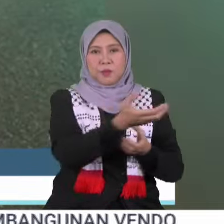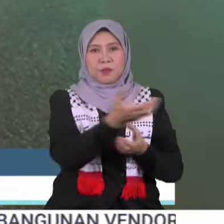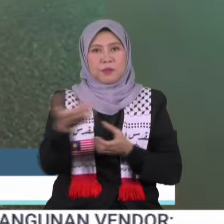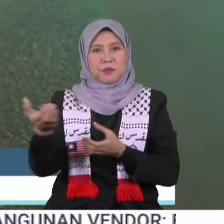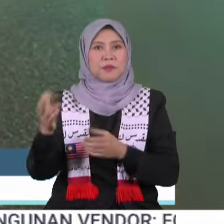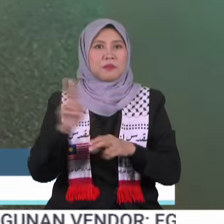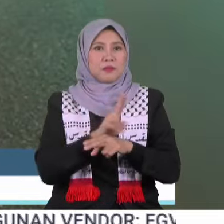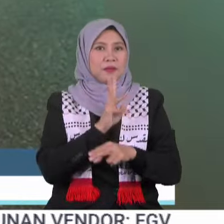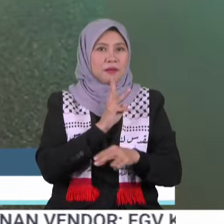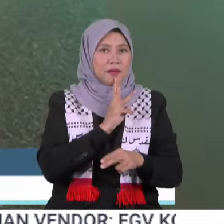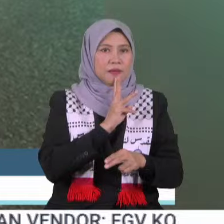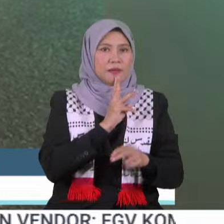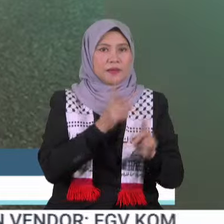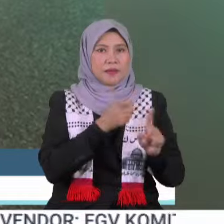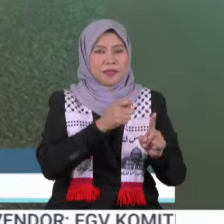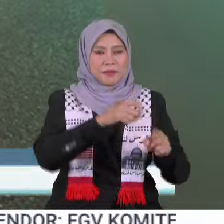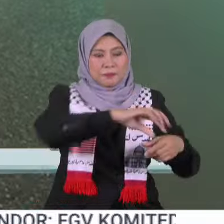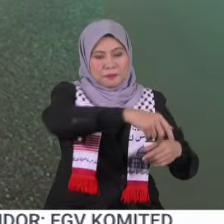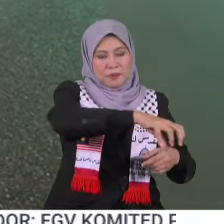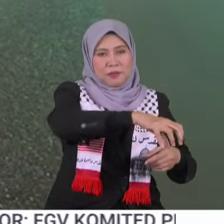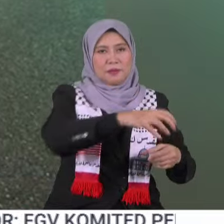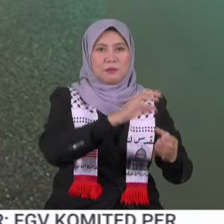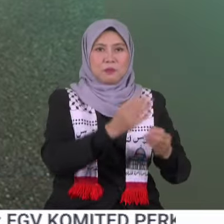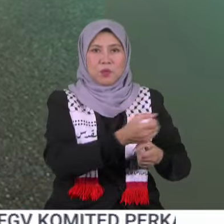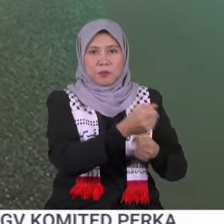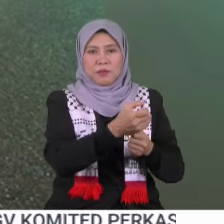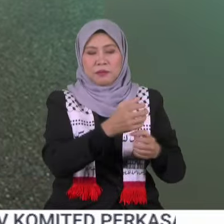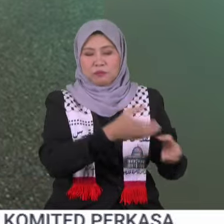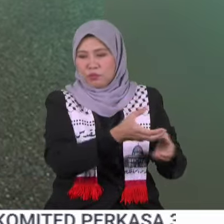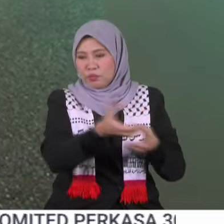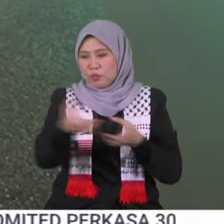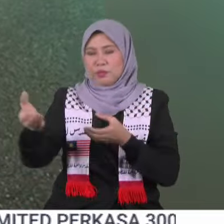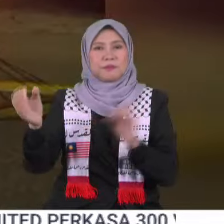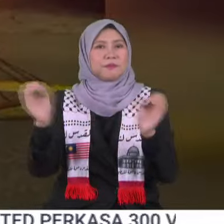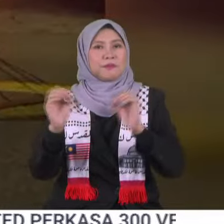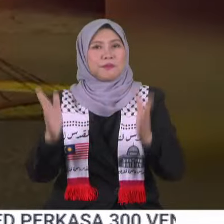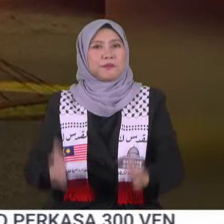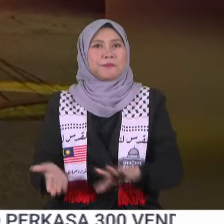menggunakan sumber air dari pili bomba. Tiada mangsa terlibat dalam kebakaran itu.